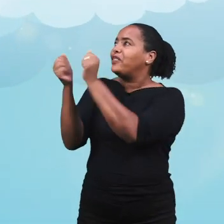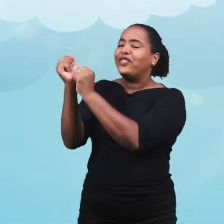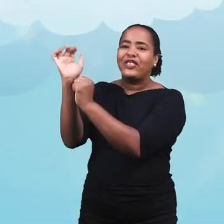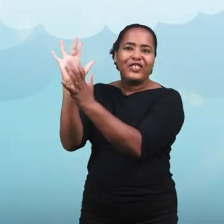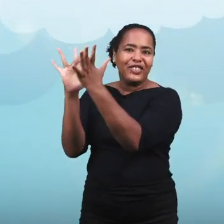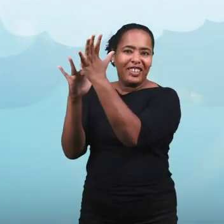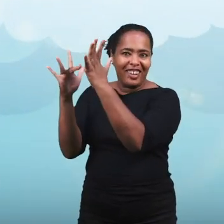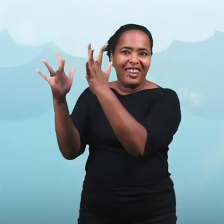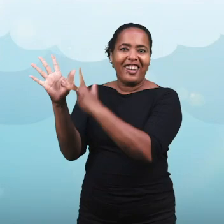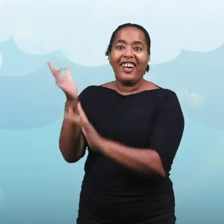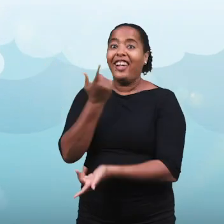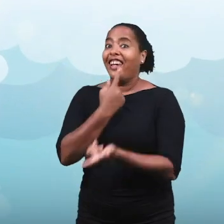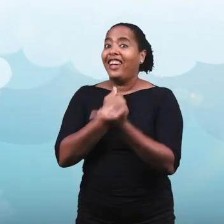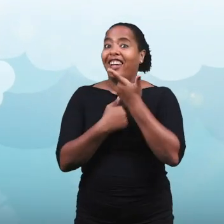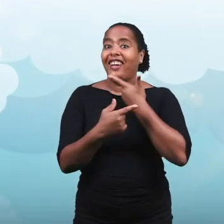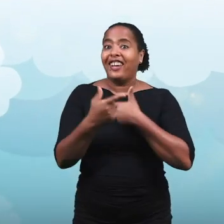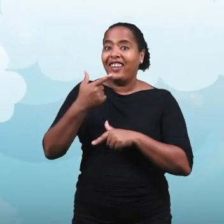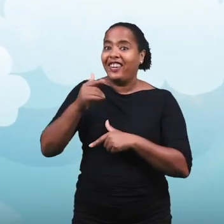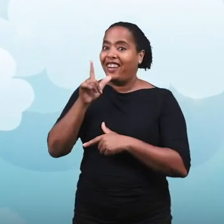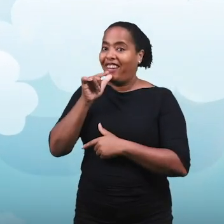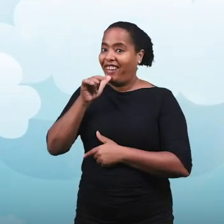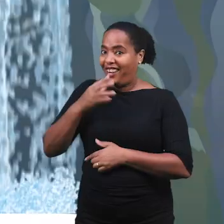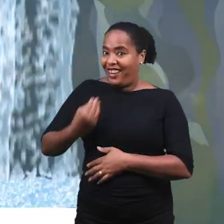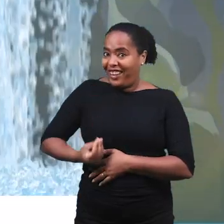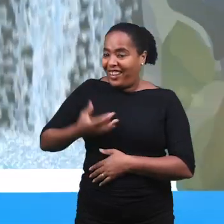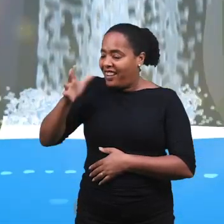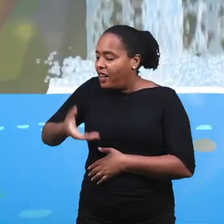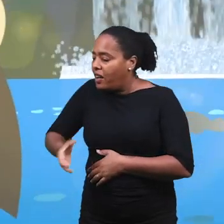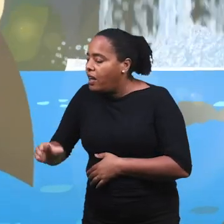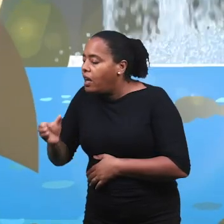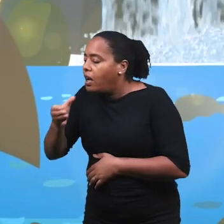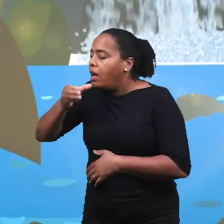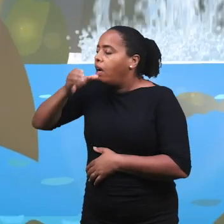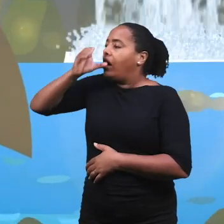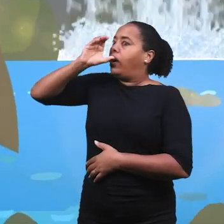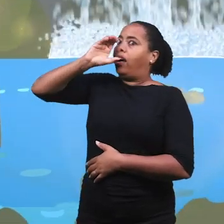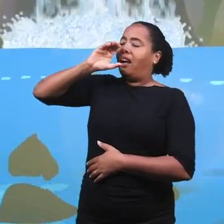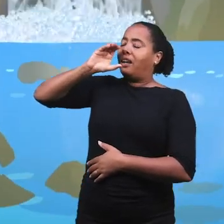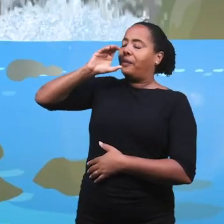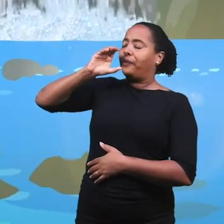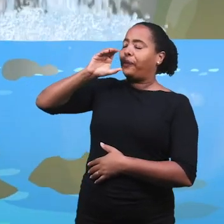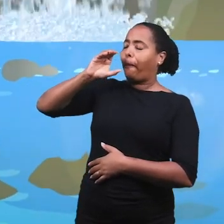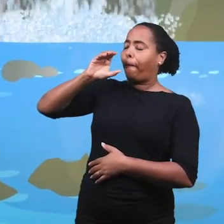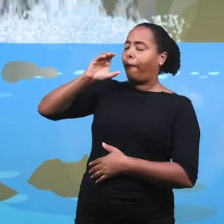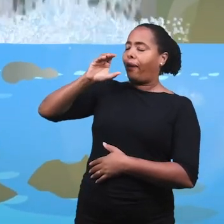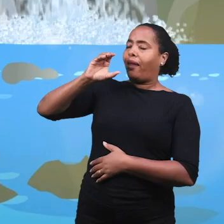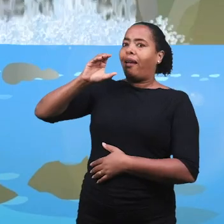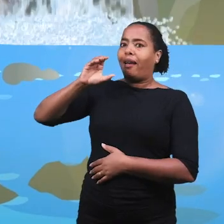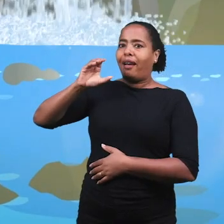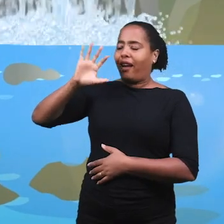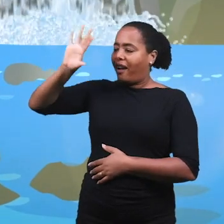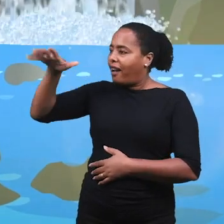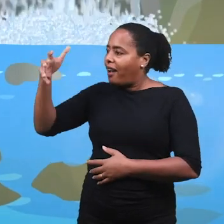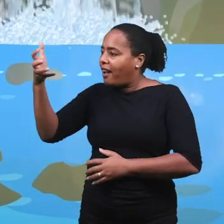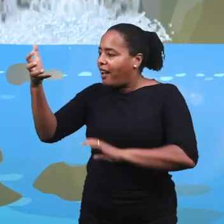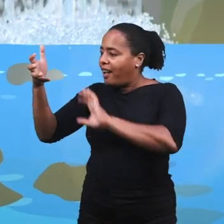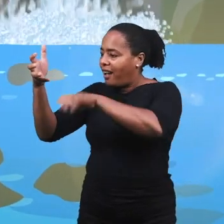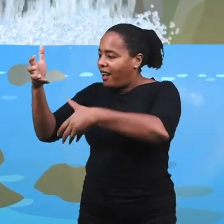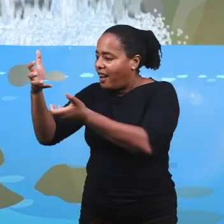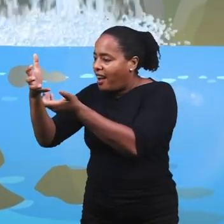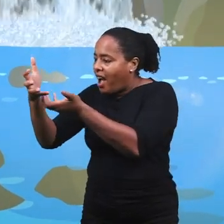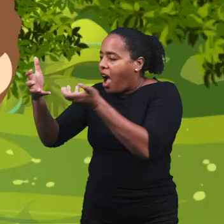Я буду жить вечно с Иисусом. Я хочу пить от воды жизни. Я хочу есть от дерева жизни.